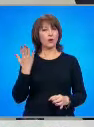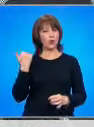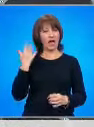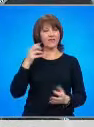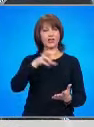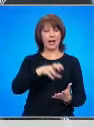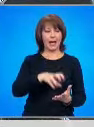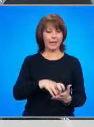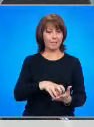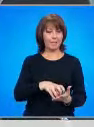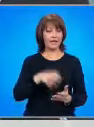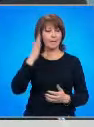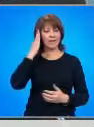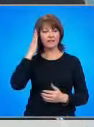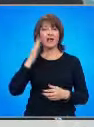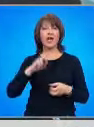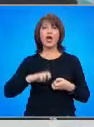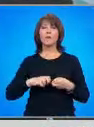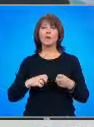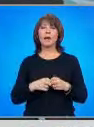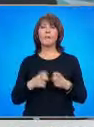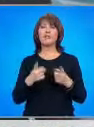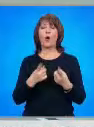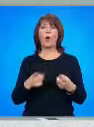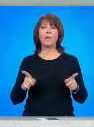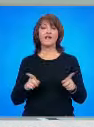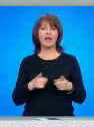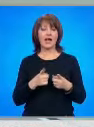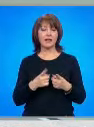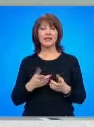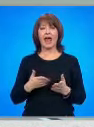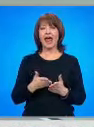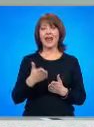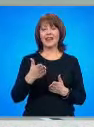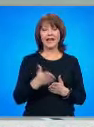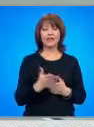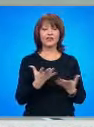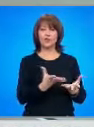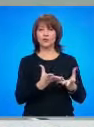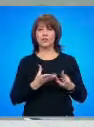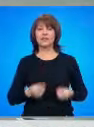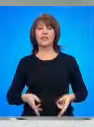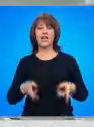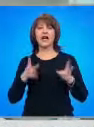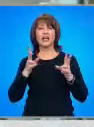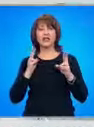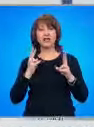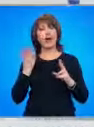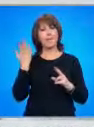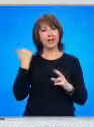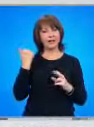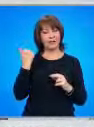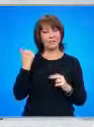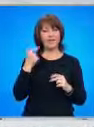Министерството и от проблемите в управлението, най-вече в начина по който се вземаха решения в тогашния борд.